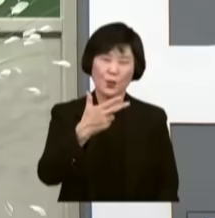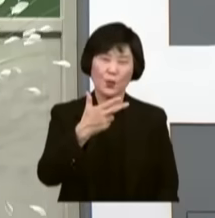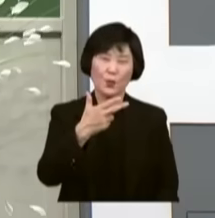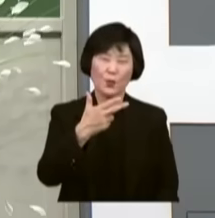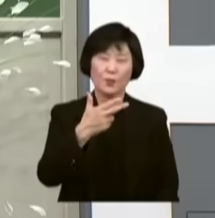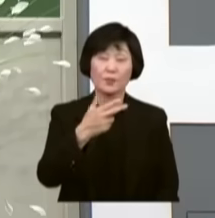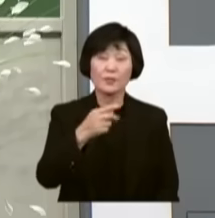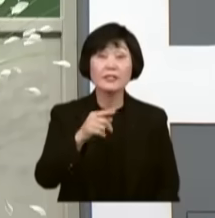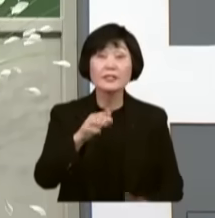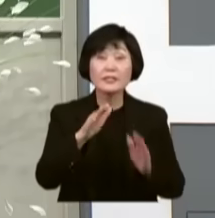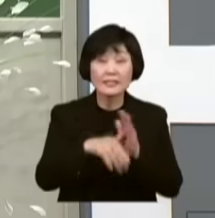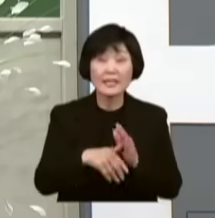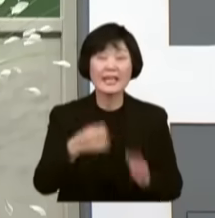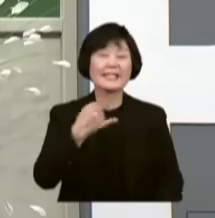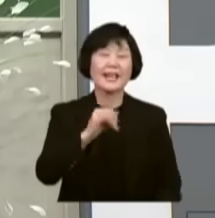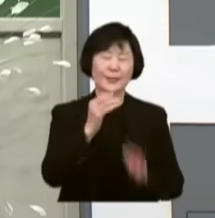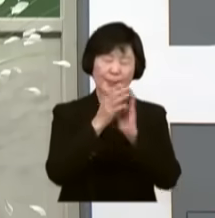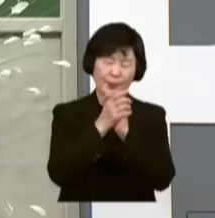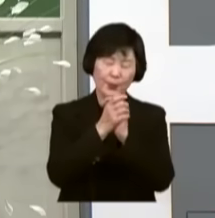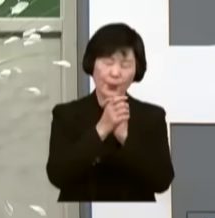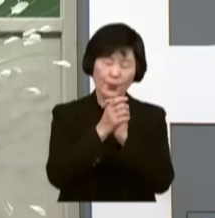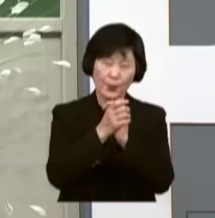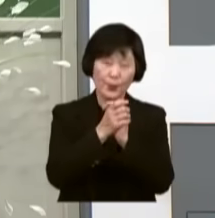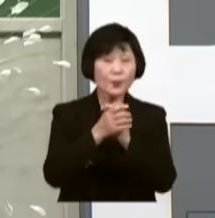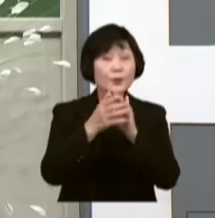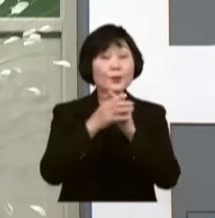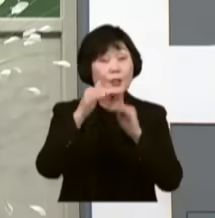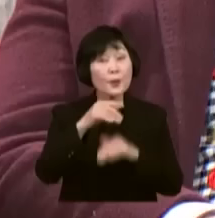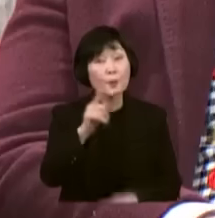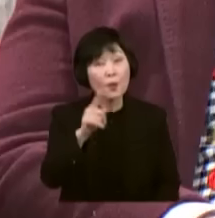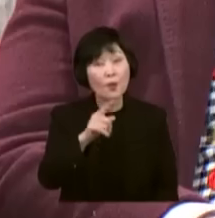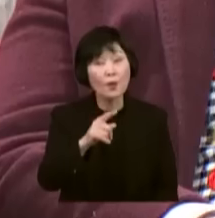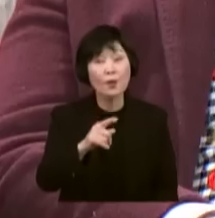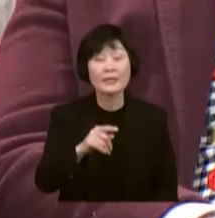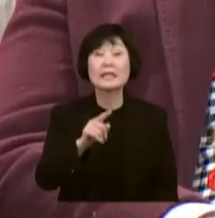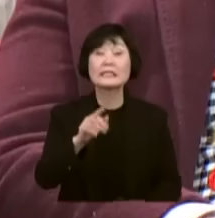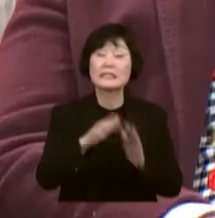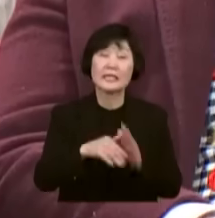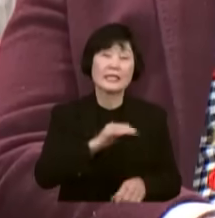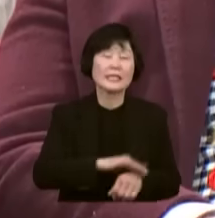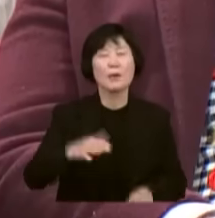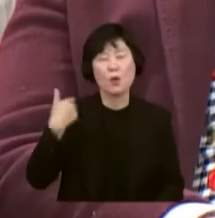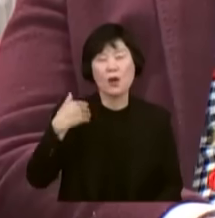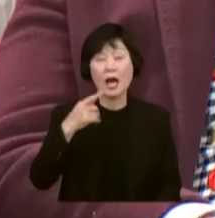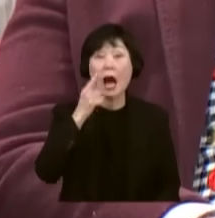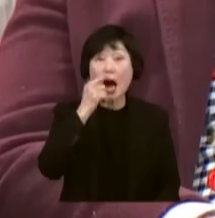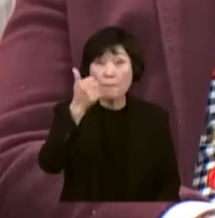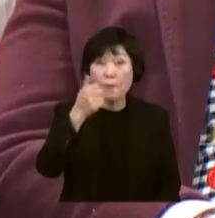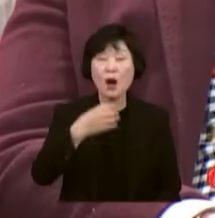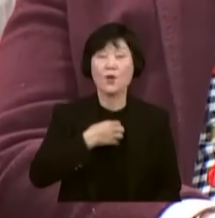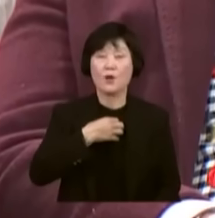그때 수민 양이 기도를 해요. 어떤 기도였어요? 잘 몰랐어요. 근데 위험하다는 건